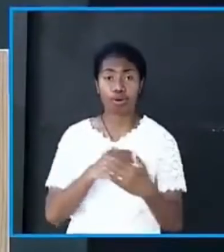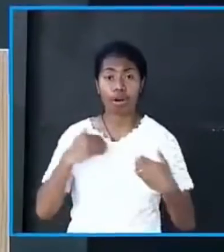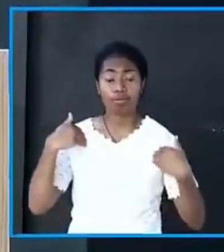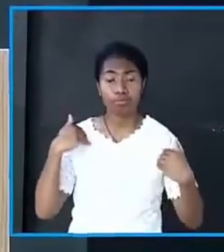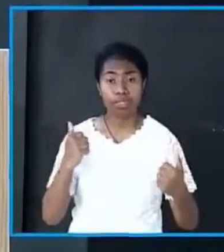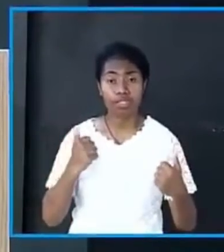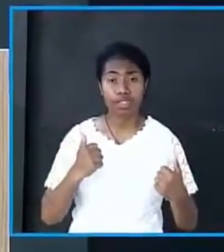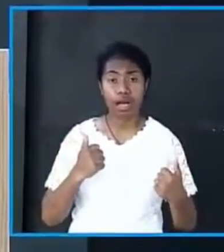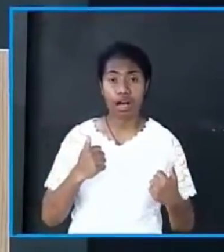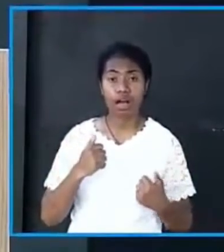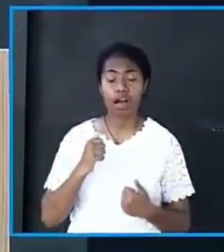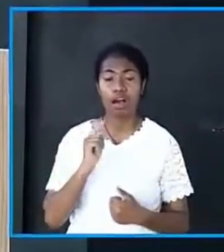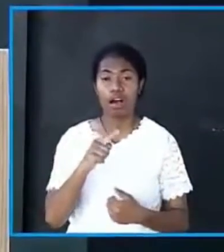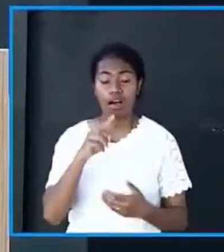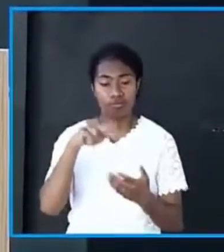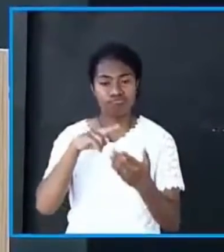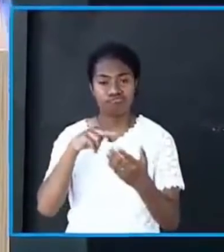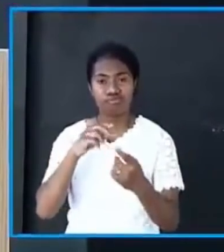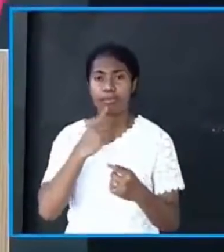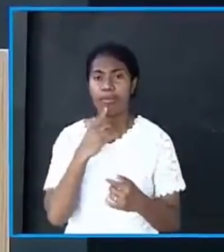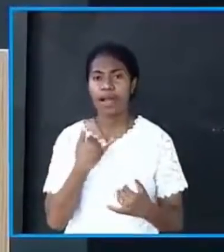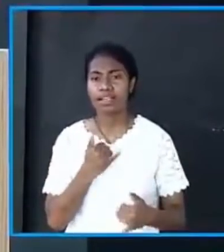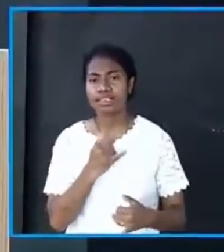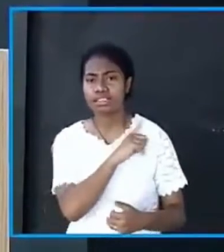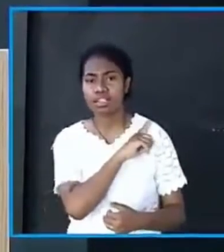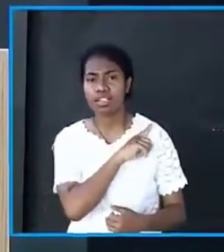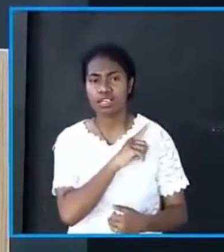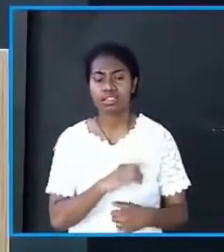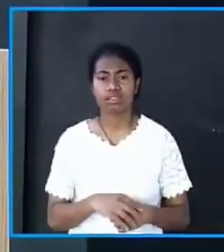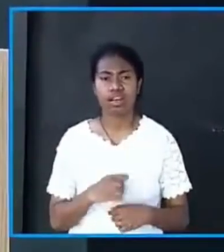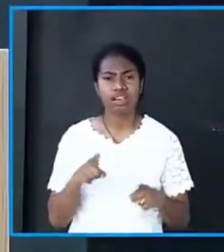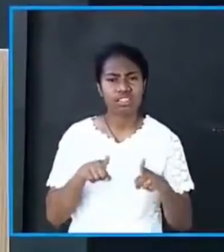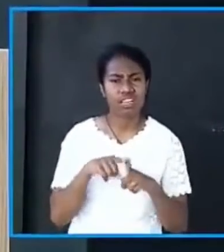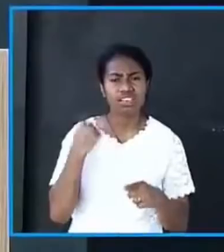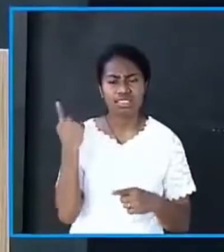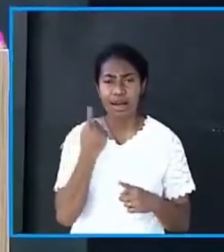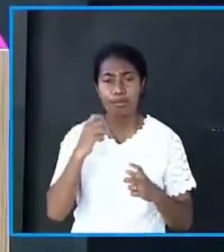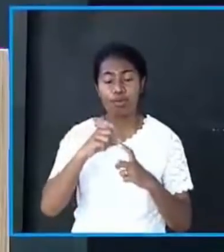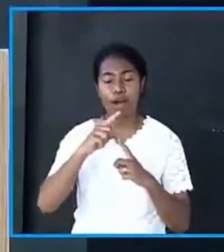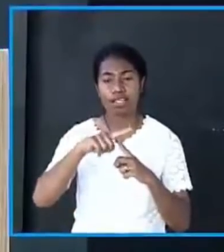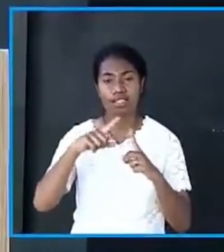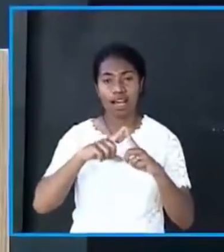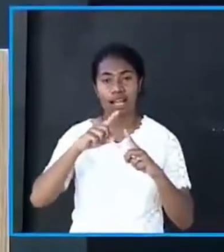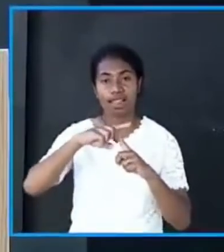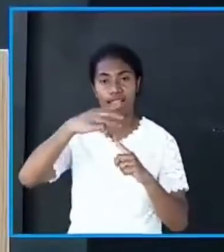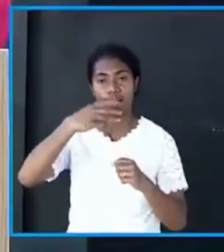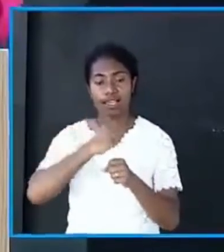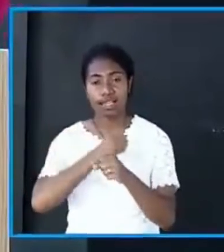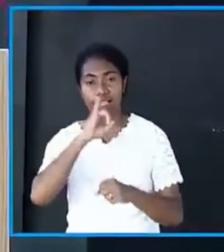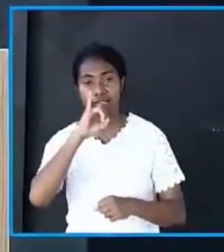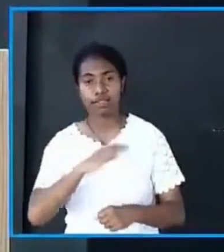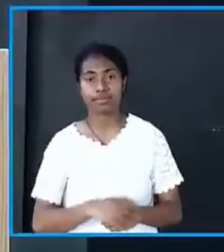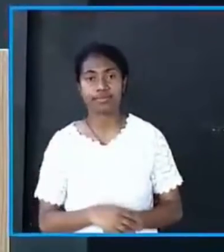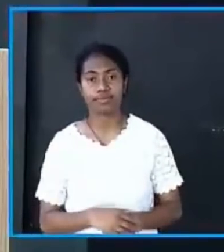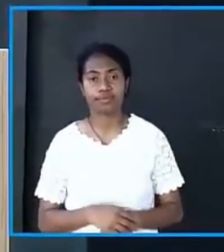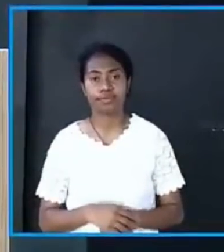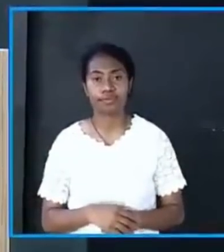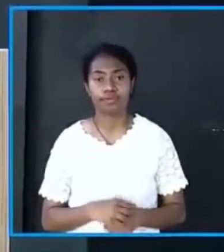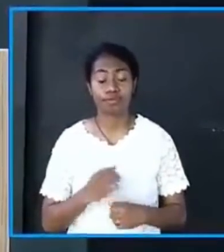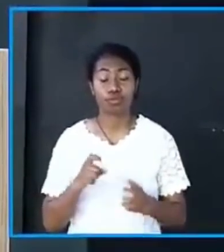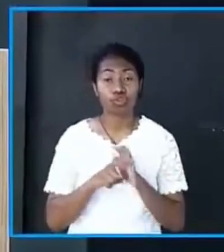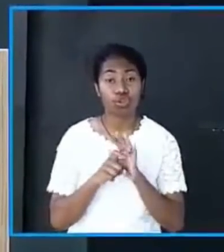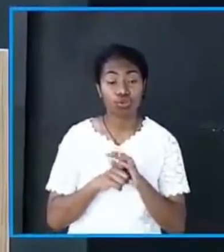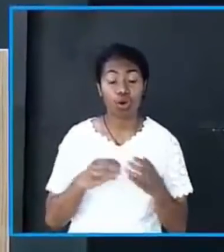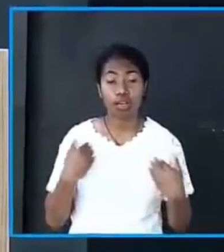memikirkan berapa ribu langkah di depan dengan strategi bertahan strategi menyerap Hai papan catur bidak